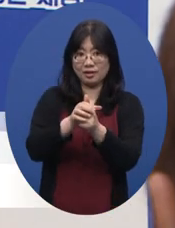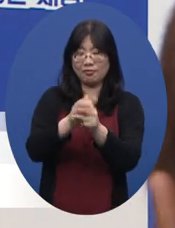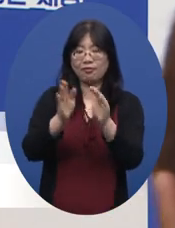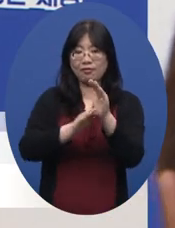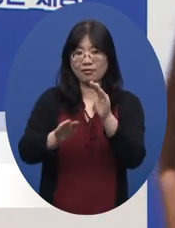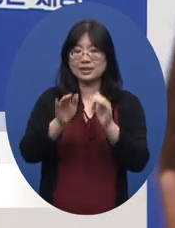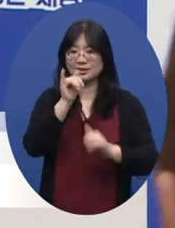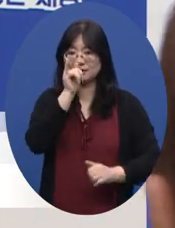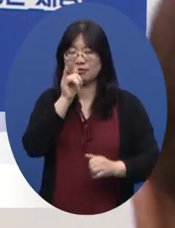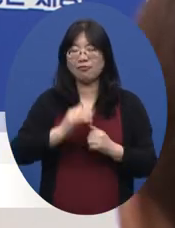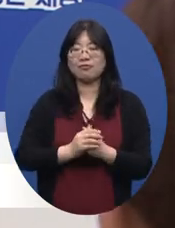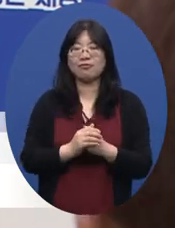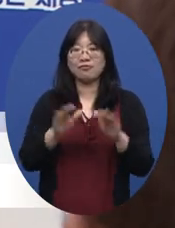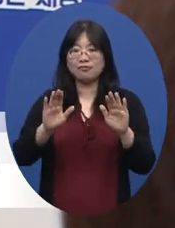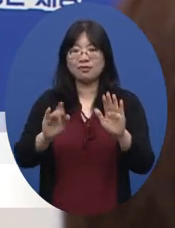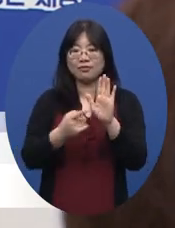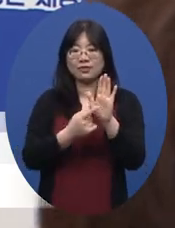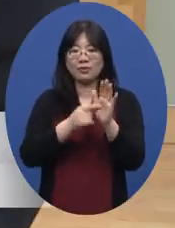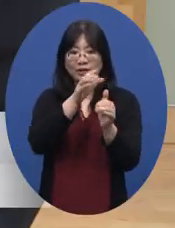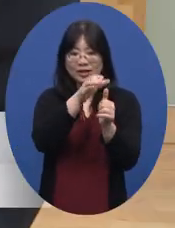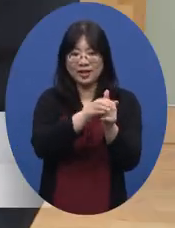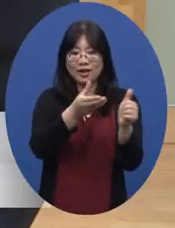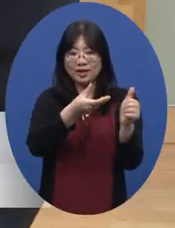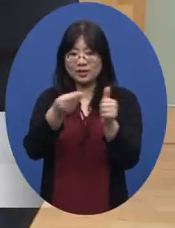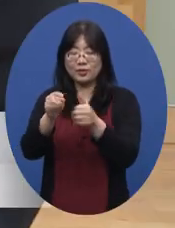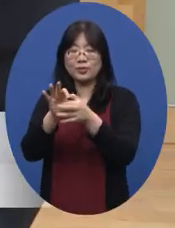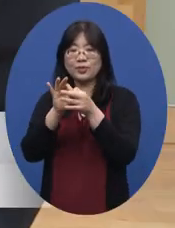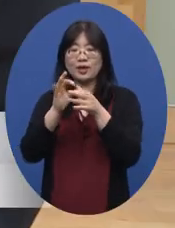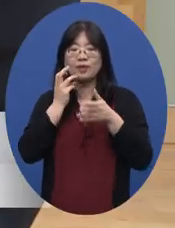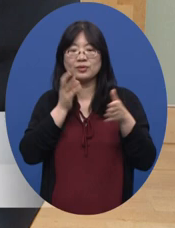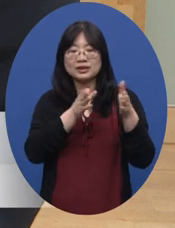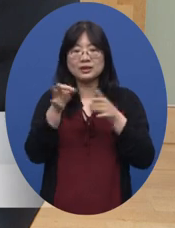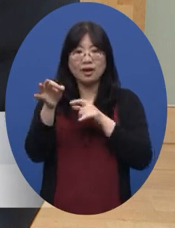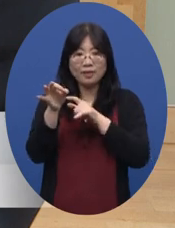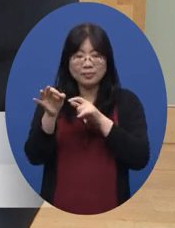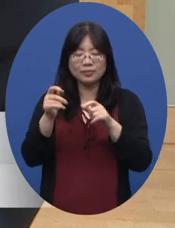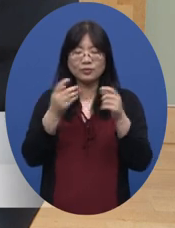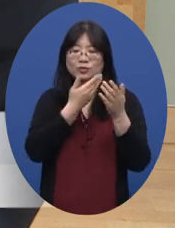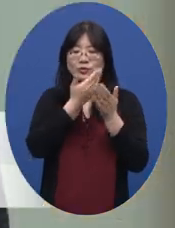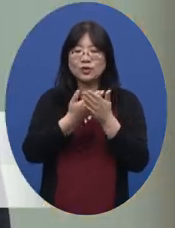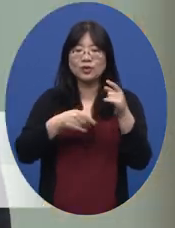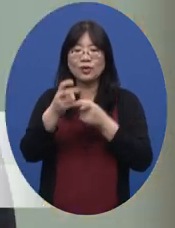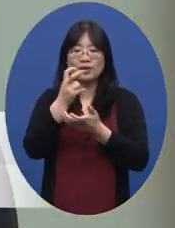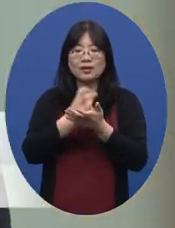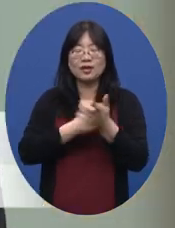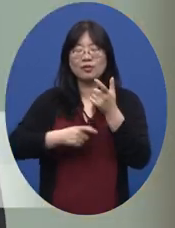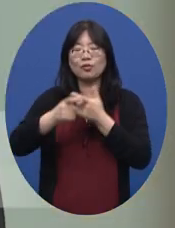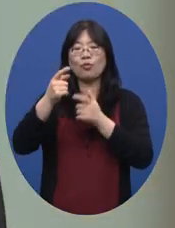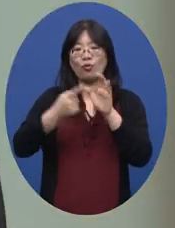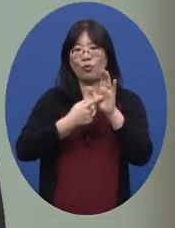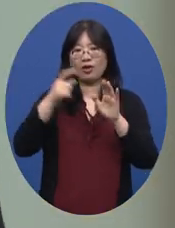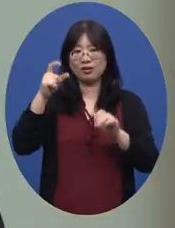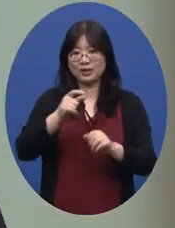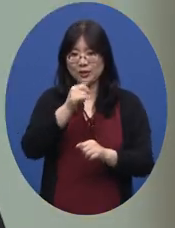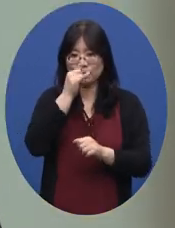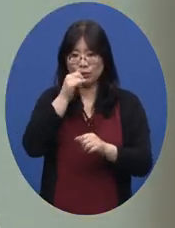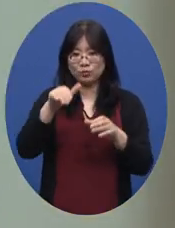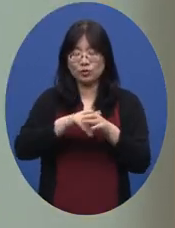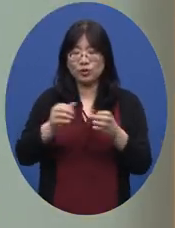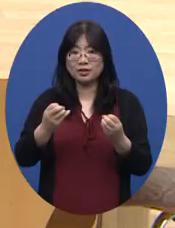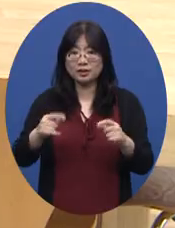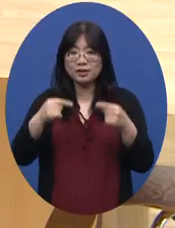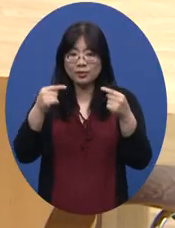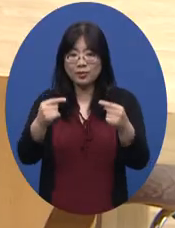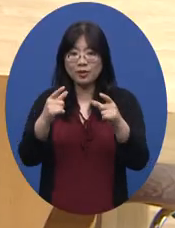정식 임명됐습니다. 도는 이번 홍보대사 위촉을 통해 경기지역화폐 등 주요 정책 홍보를 강화하고 문화행사